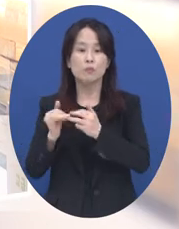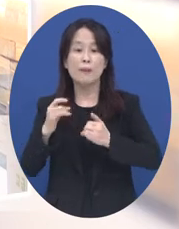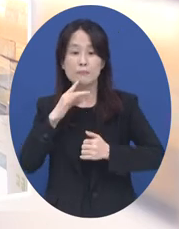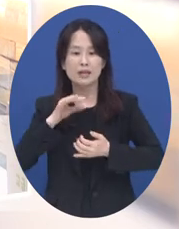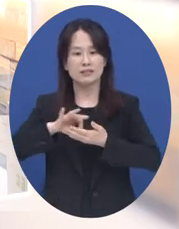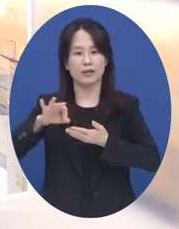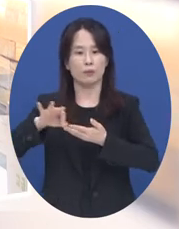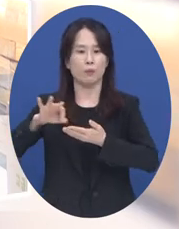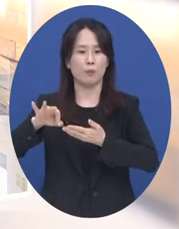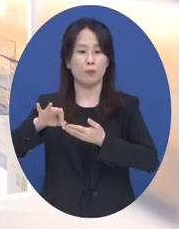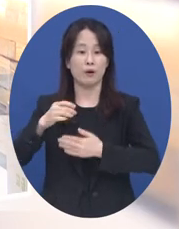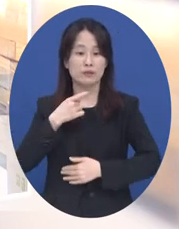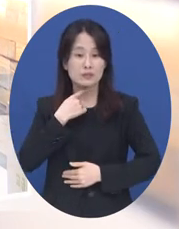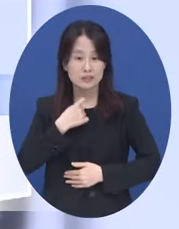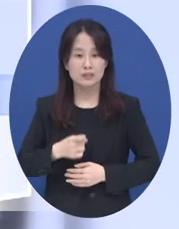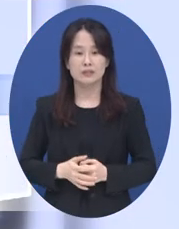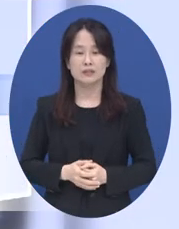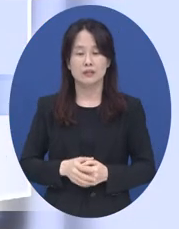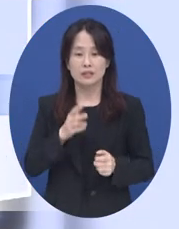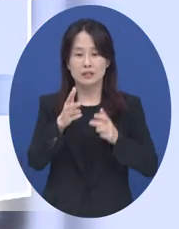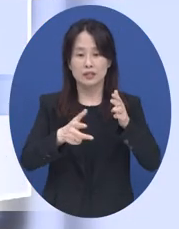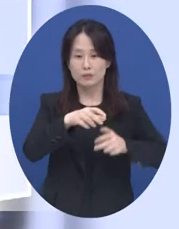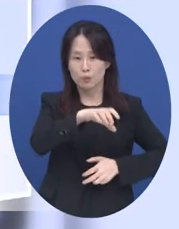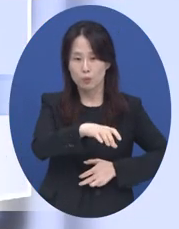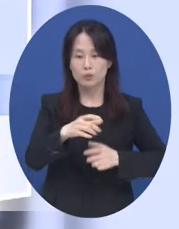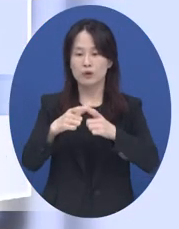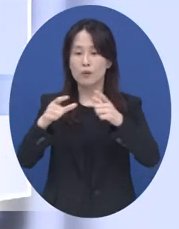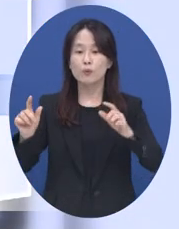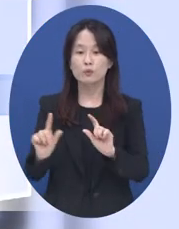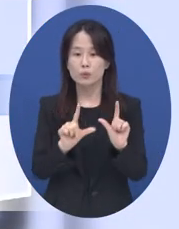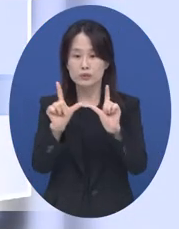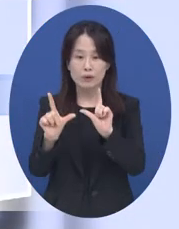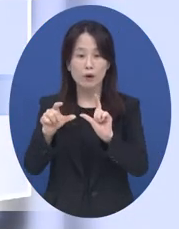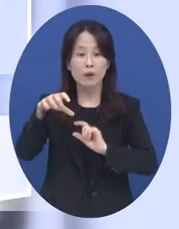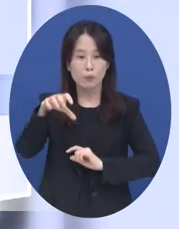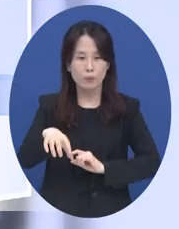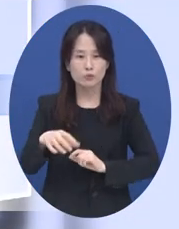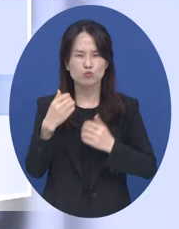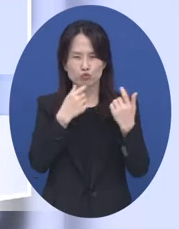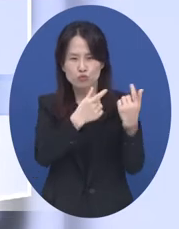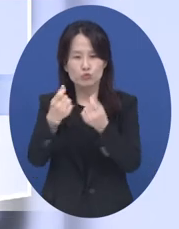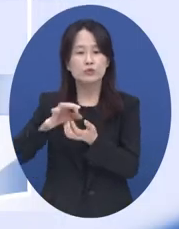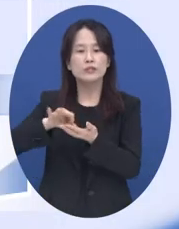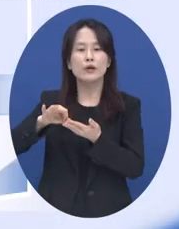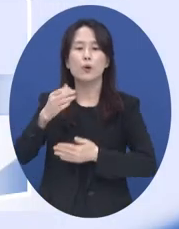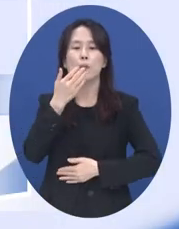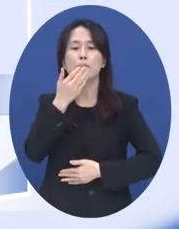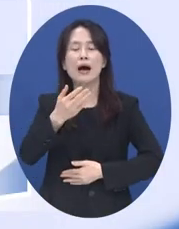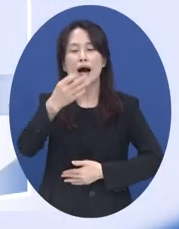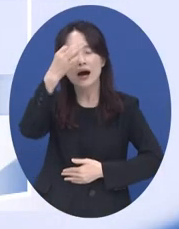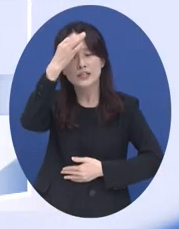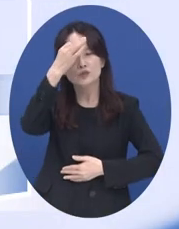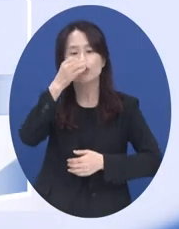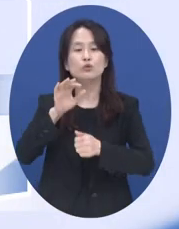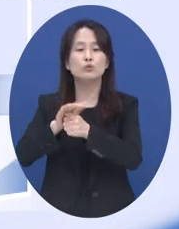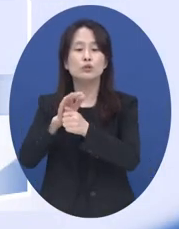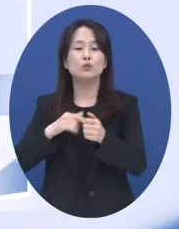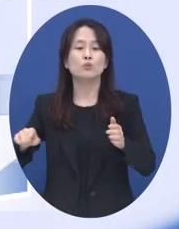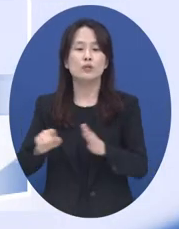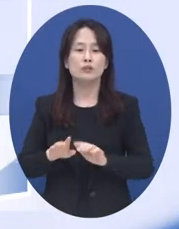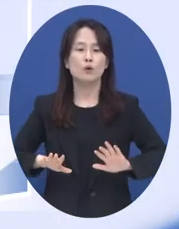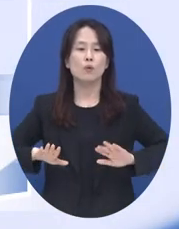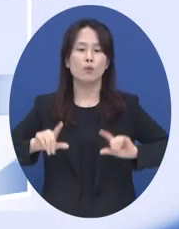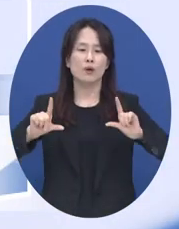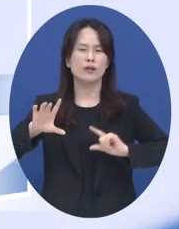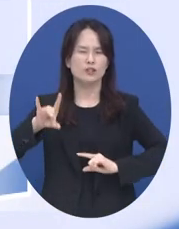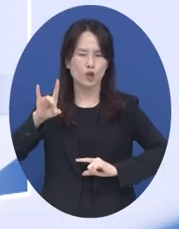전문가만 사용하던 기술이었는데요. 산업 분야나 일상생활에서 누구나 사용해 볼수 있는 기술이 되도록 저희가 올해